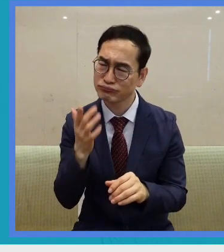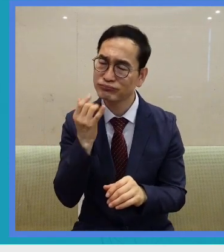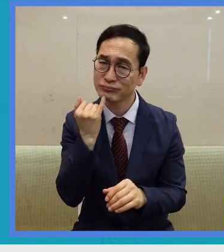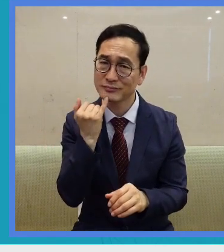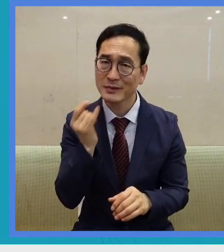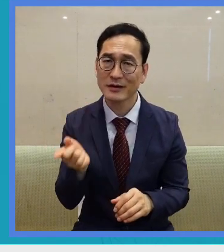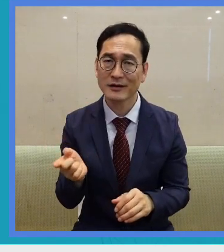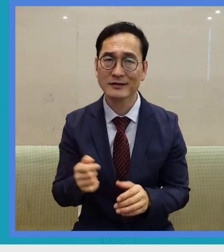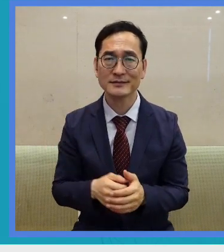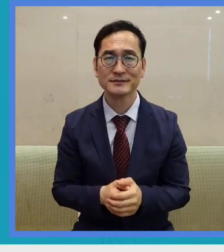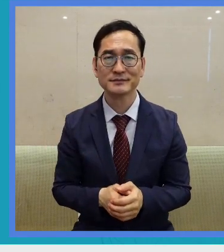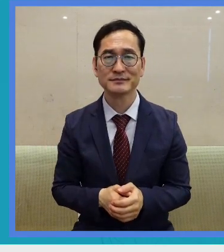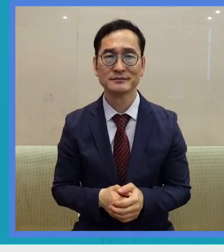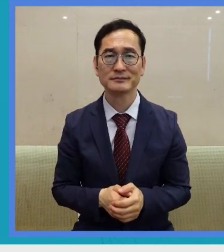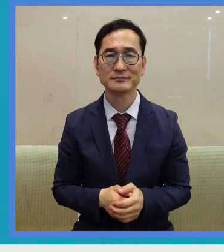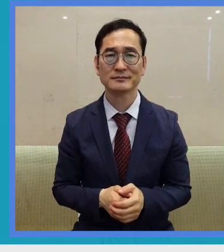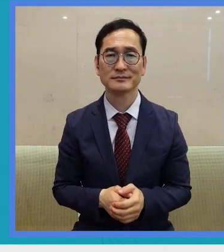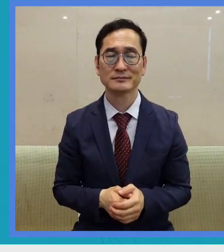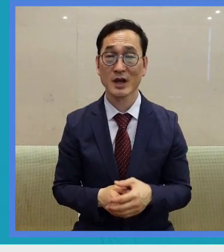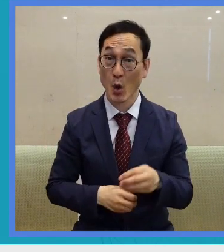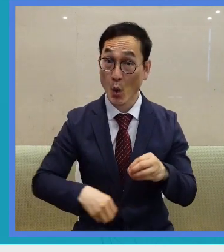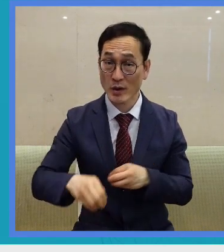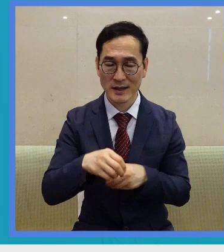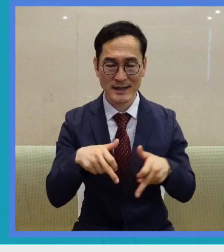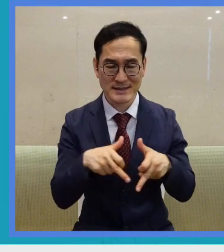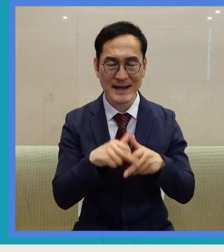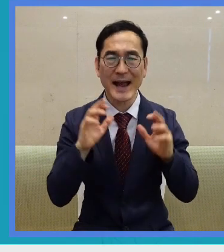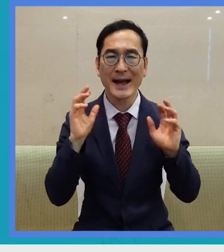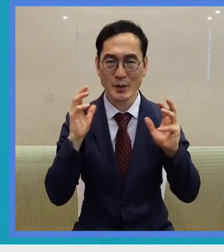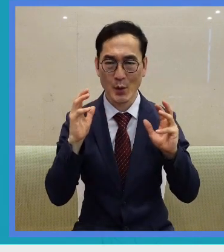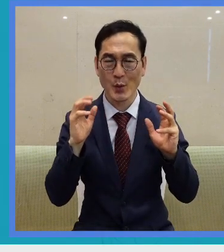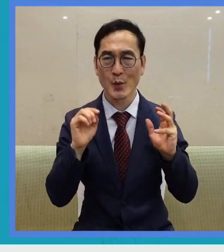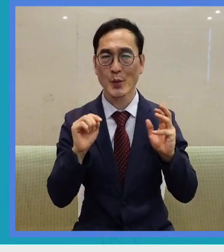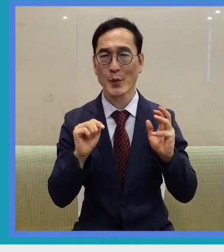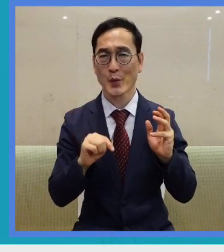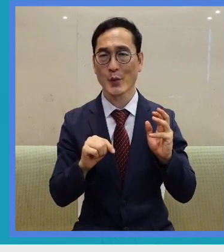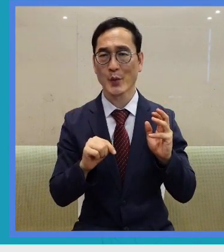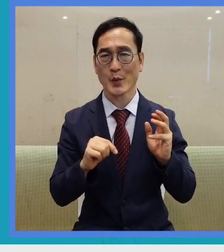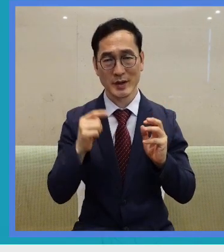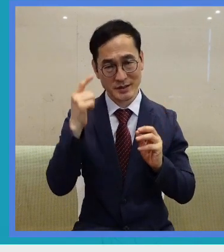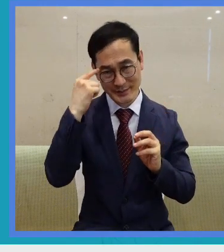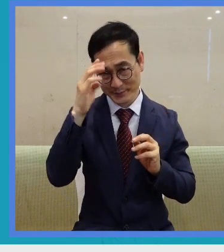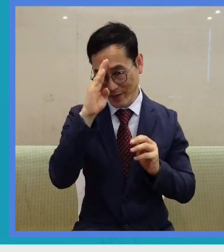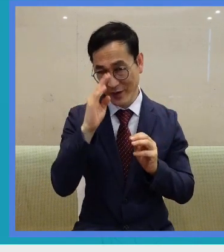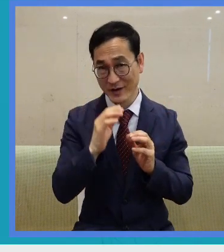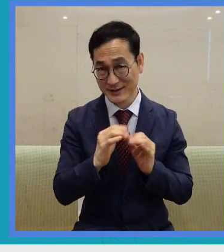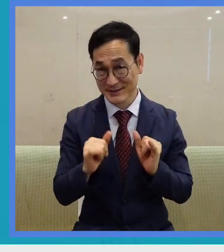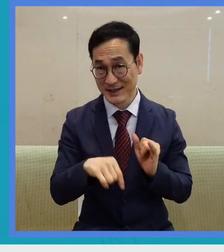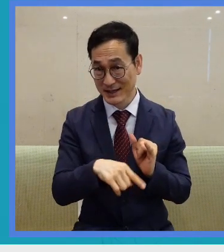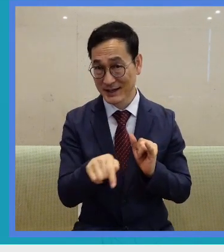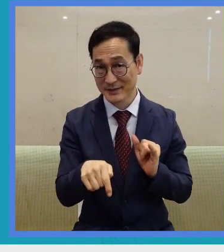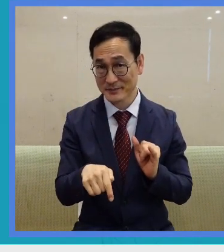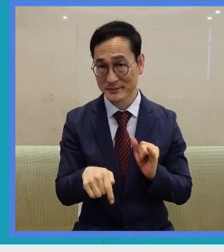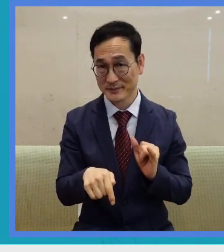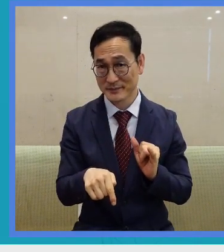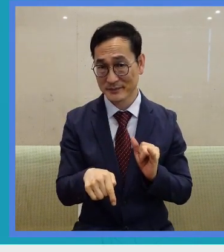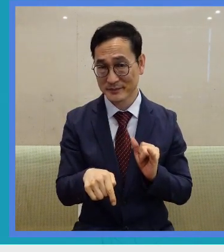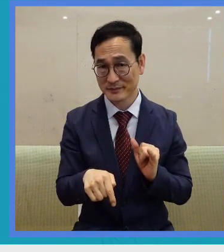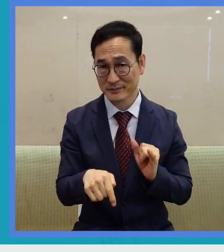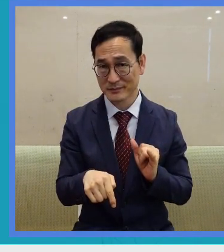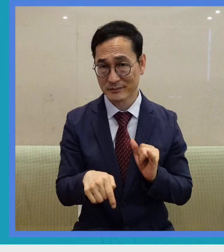오히려 특수교육 아동, 장애 아동, 정신질환을 가진 아동들은 더 적은 정서적 장애, 그러니까 오히려